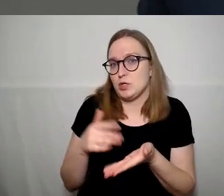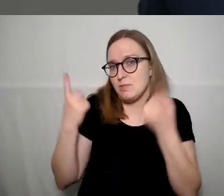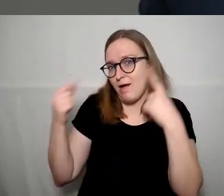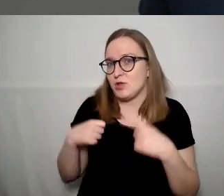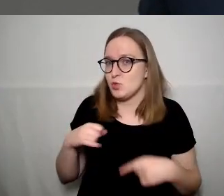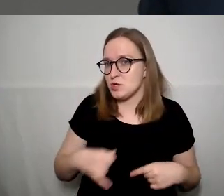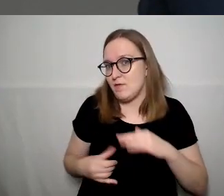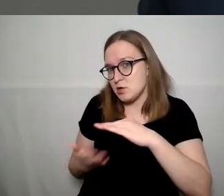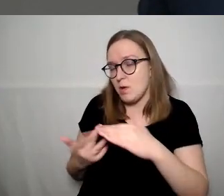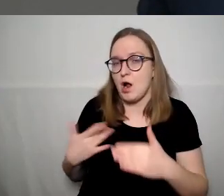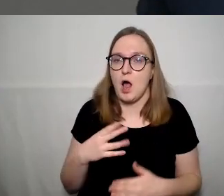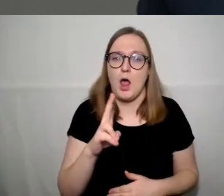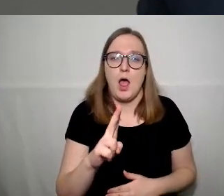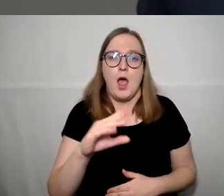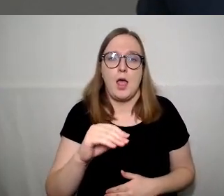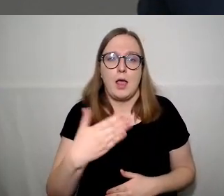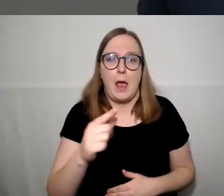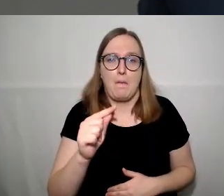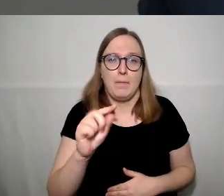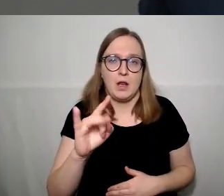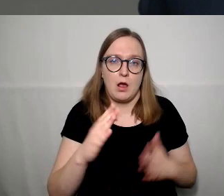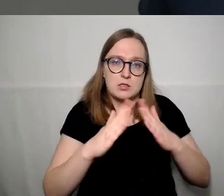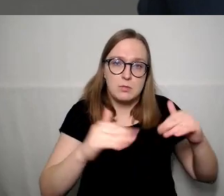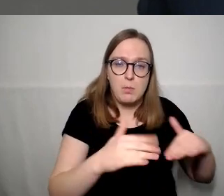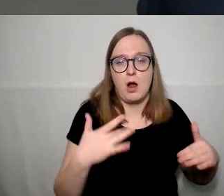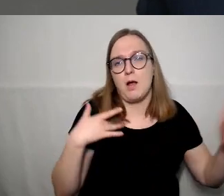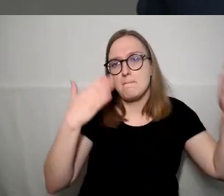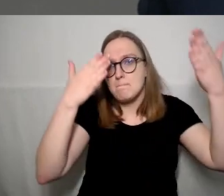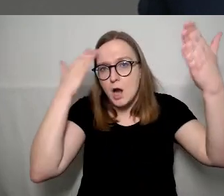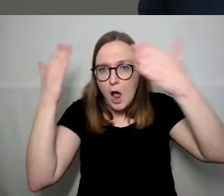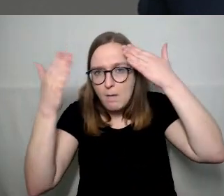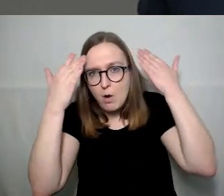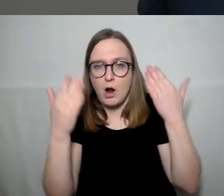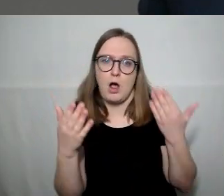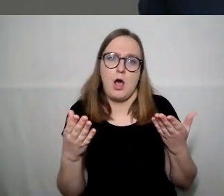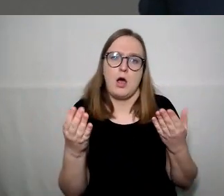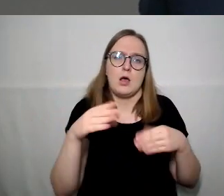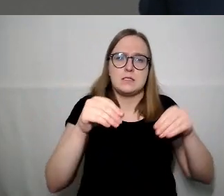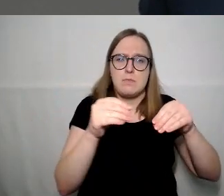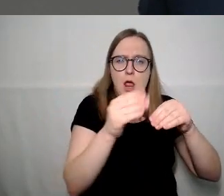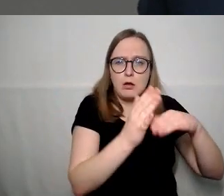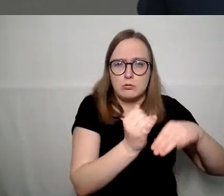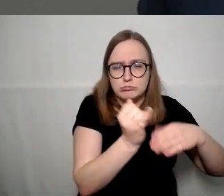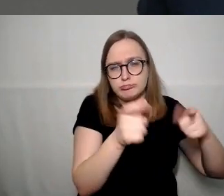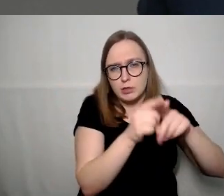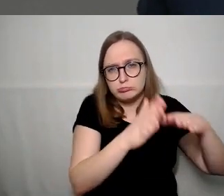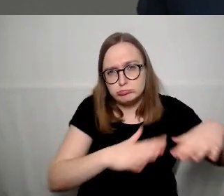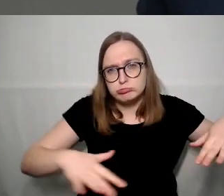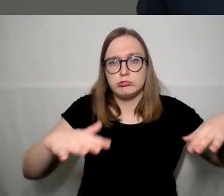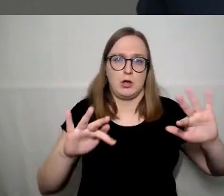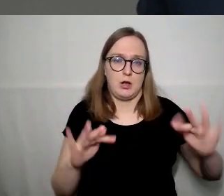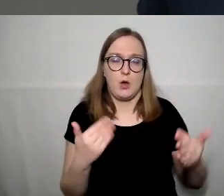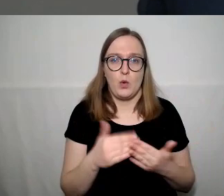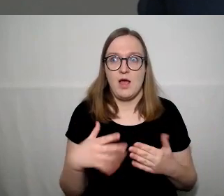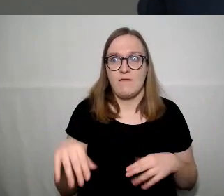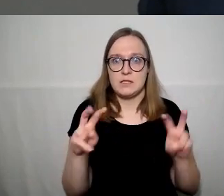būtų kempingai, ar pležai, ar kažkokios pramogos, nes nu, situacija dabar yra tokia, kad visi kalbam apie turistų